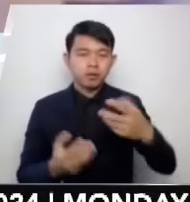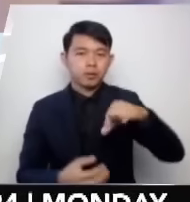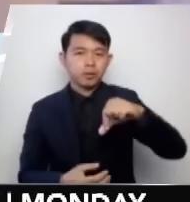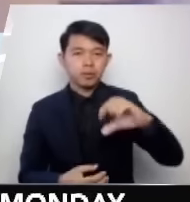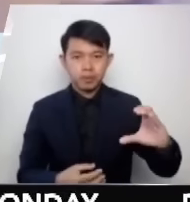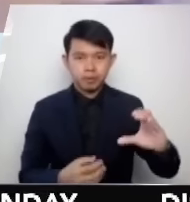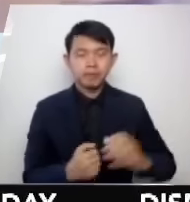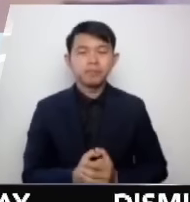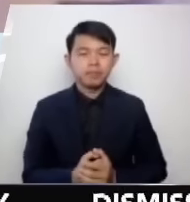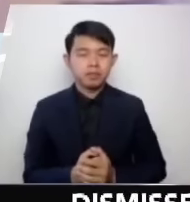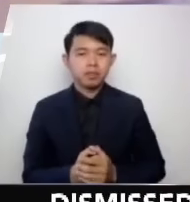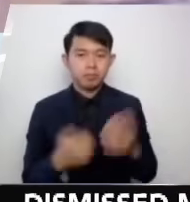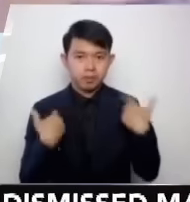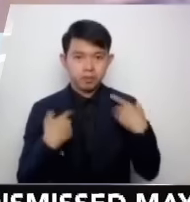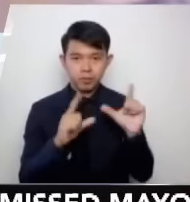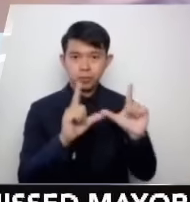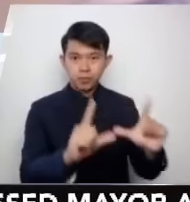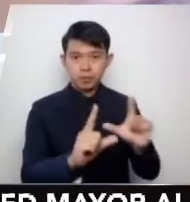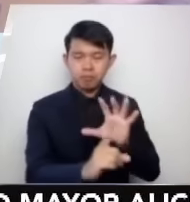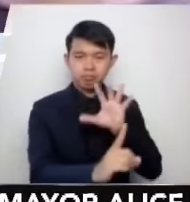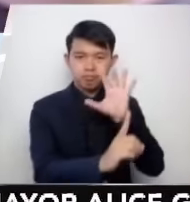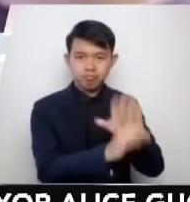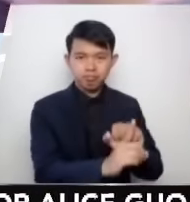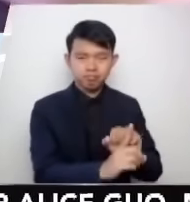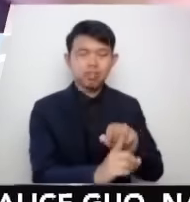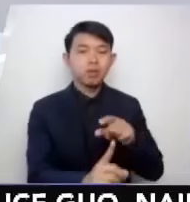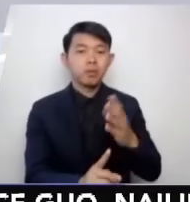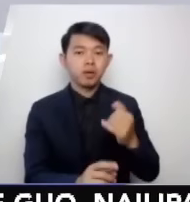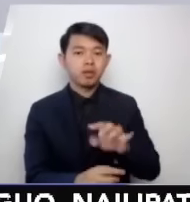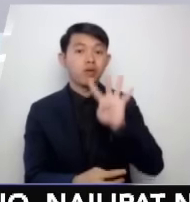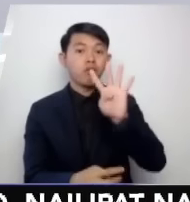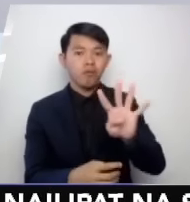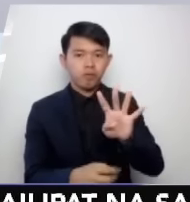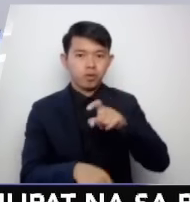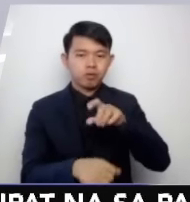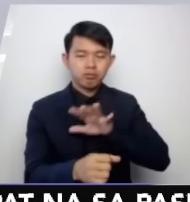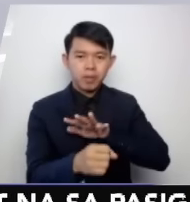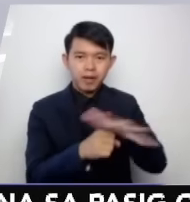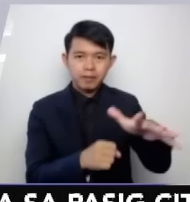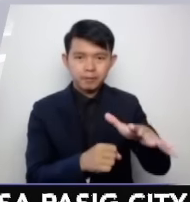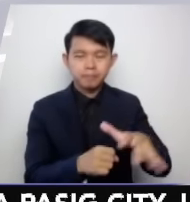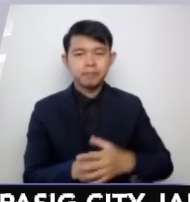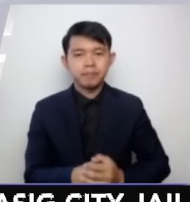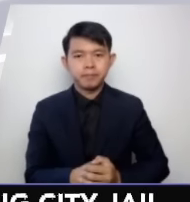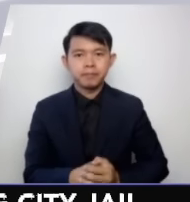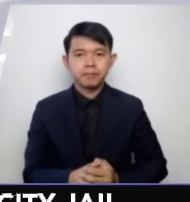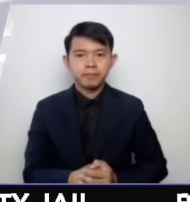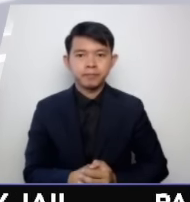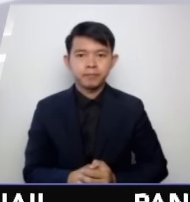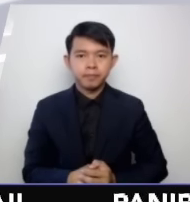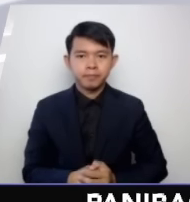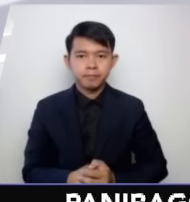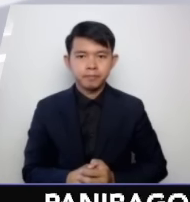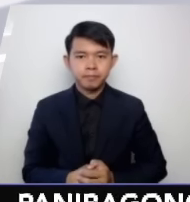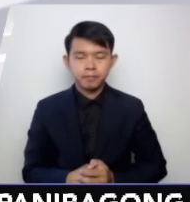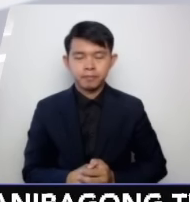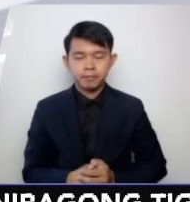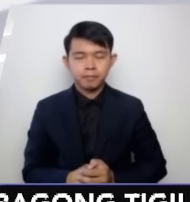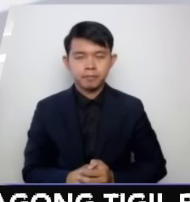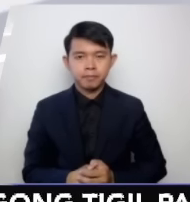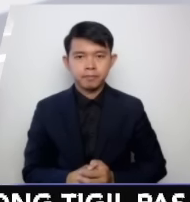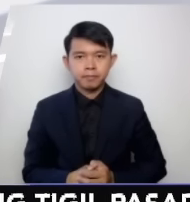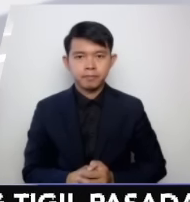ng korte para sa kasong 4 counts ng statutory rape. Itong suspect ay nagtago din pero bumabalik-balik